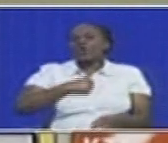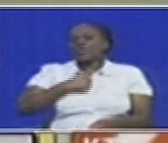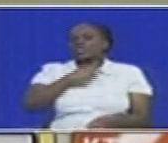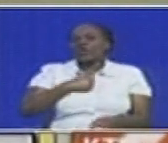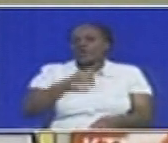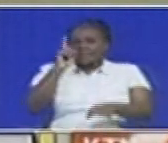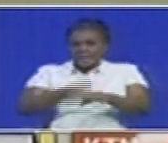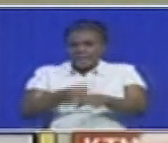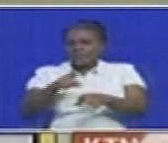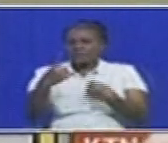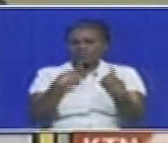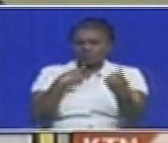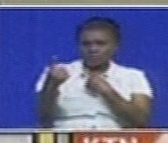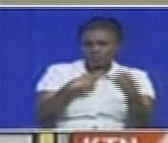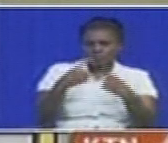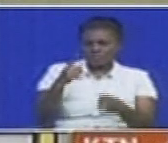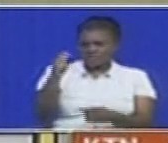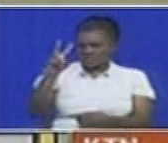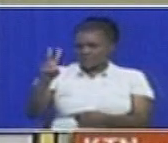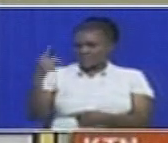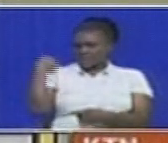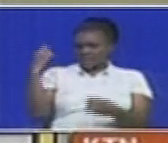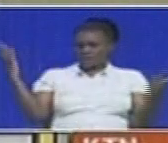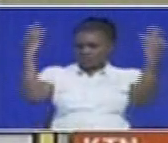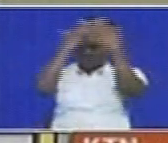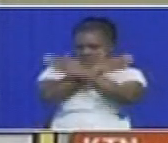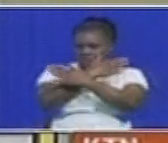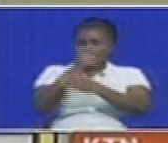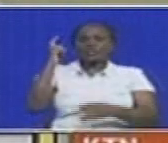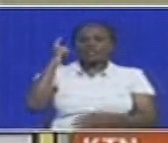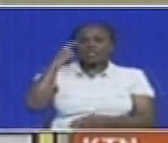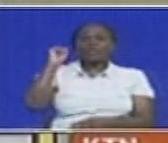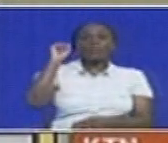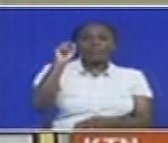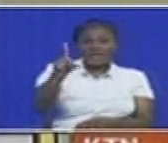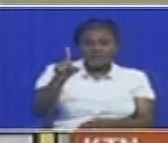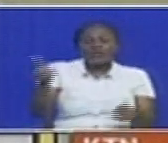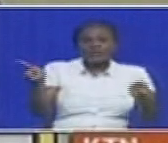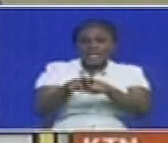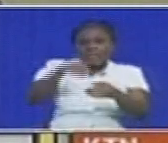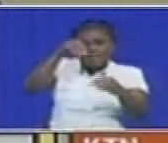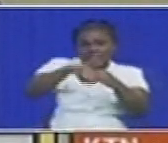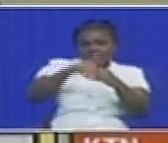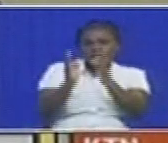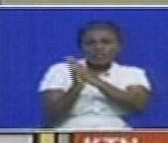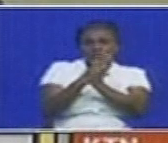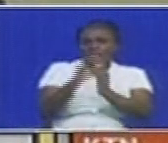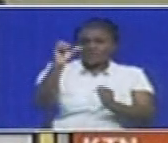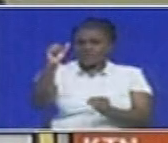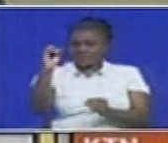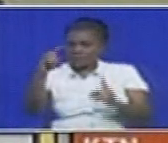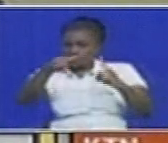katika mahojiano ya runinga moja jana usiku kwamba makala ya Jicho Pevu pamoja na yale ya Inside Story